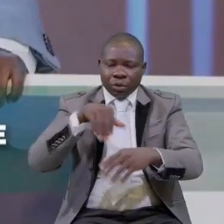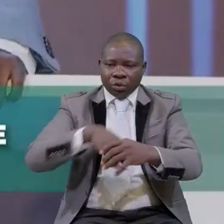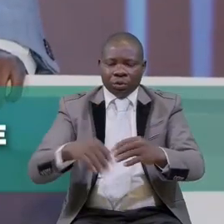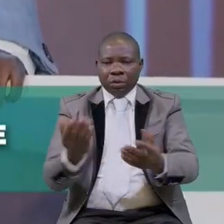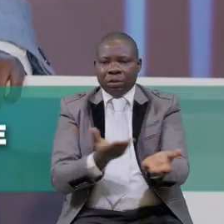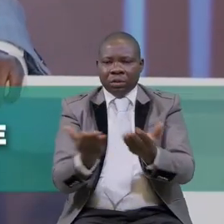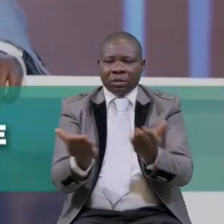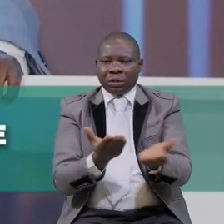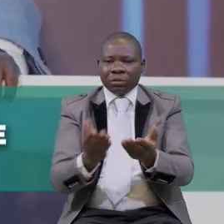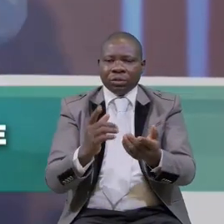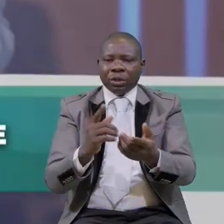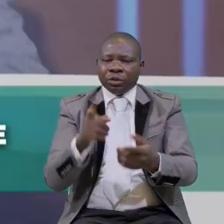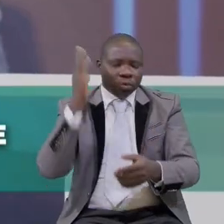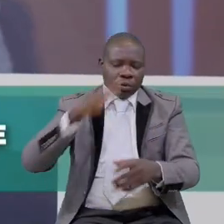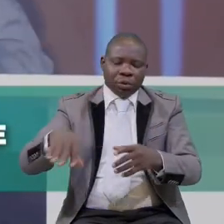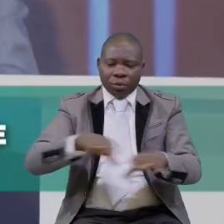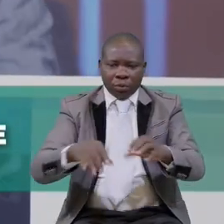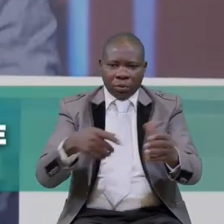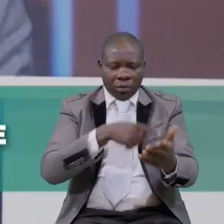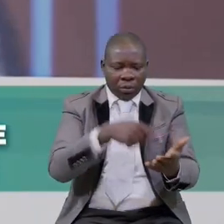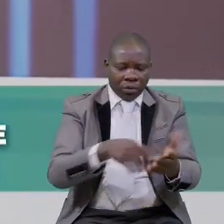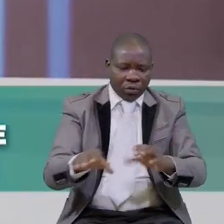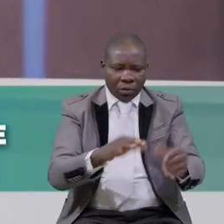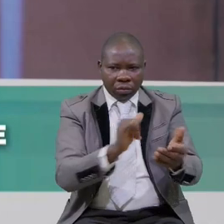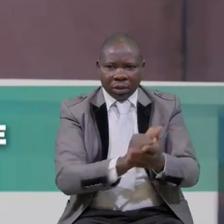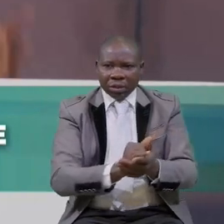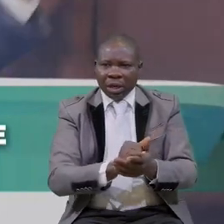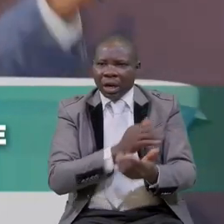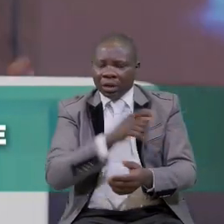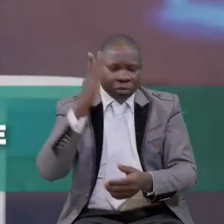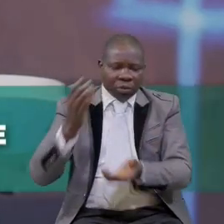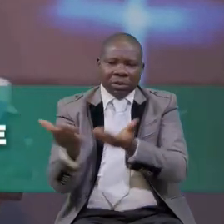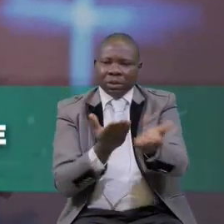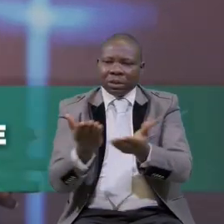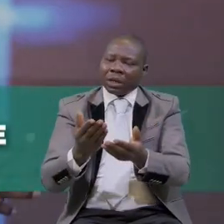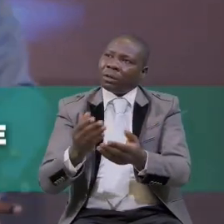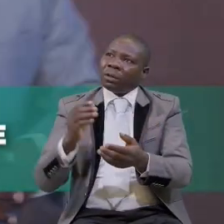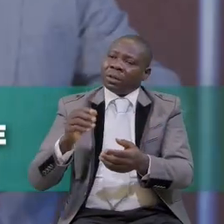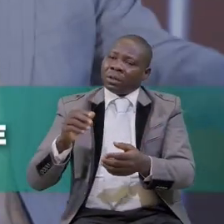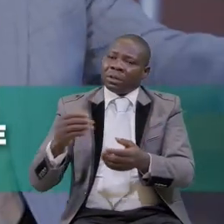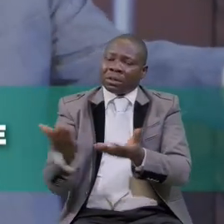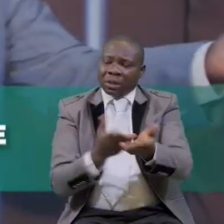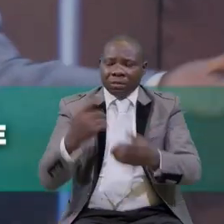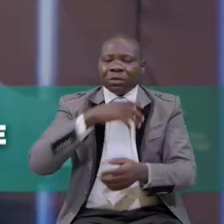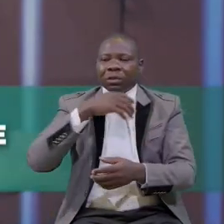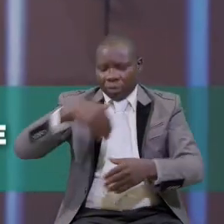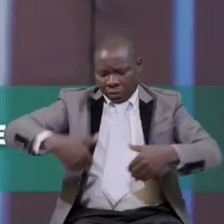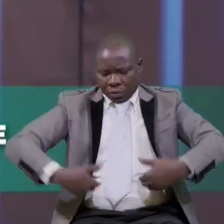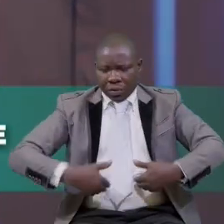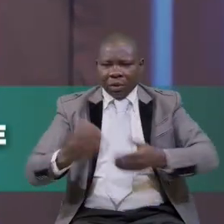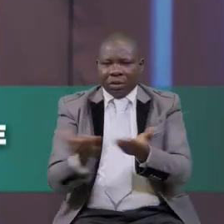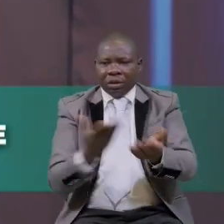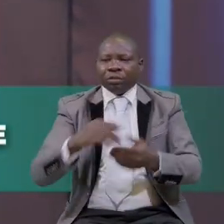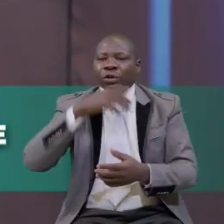cela, tout transformer, transformer telle autre chose. Et votre service, vous servez les jeunes, pouvez servir les vieux, pouvez servir